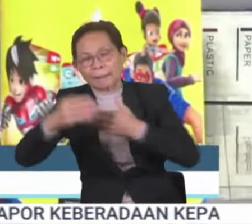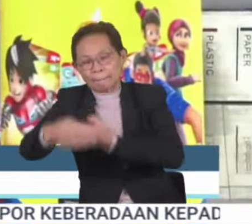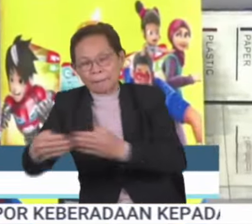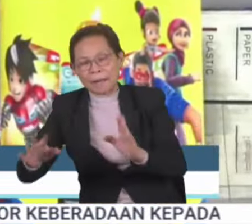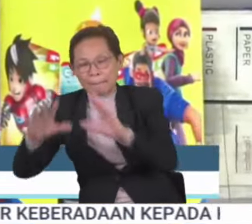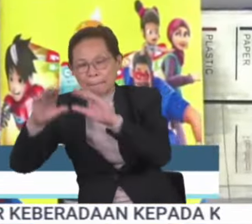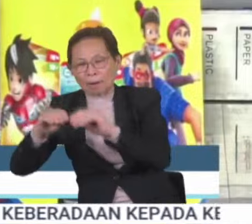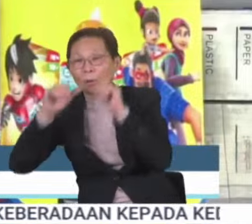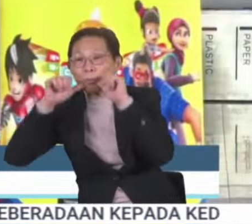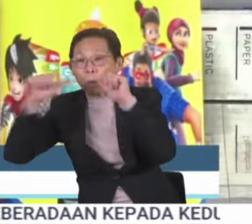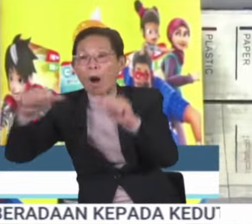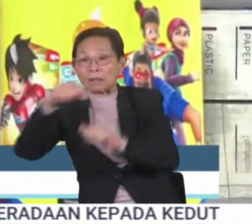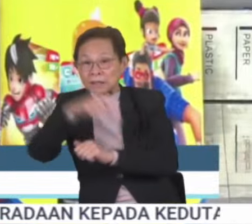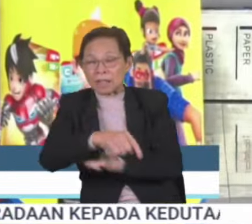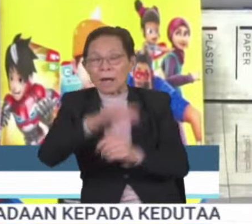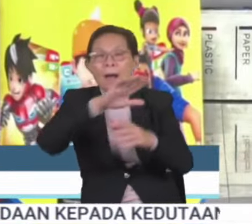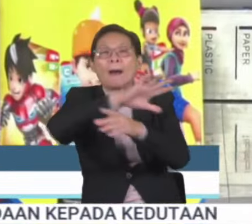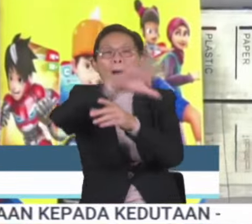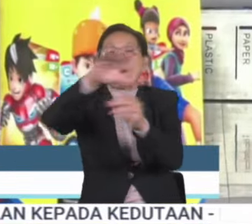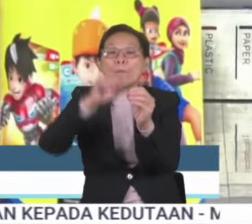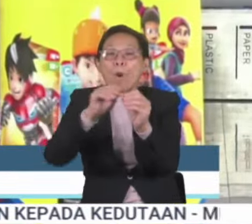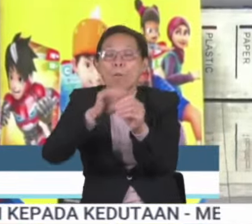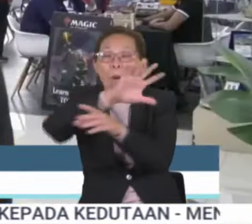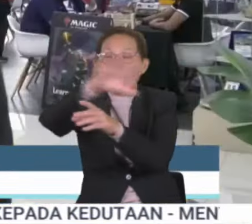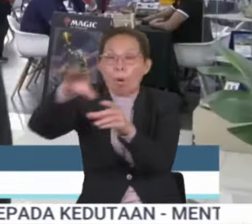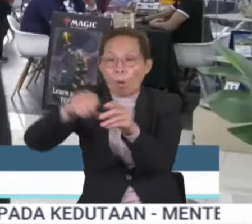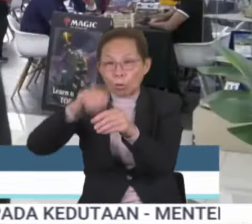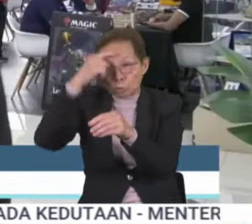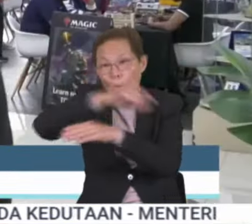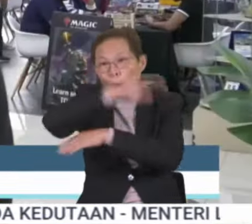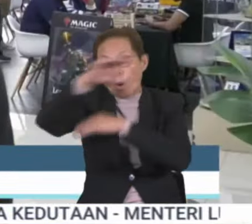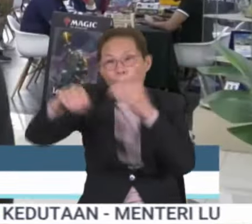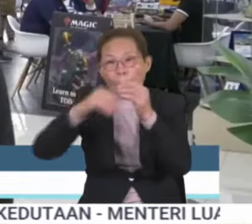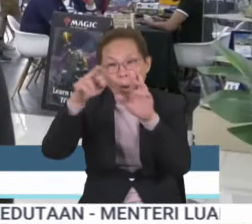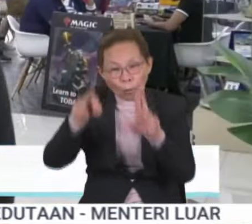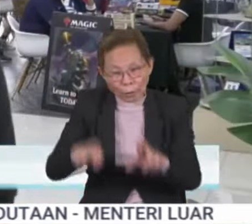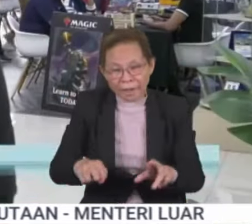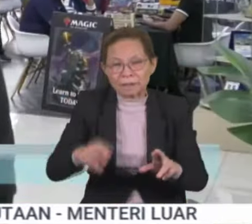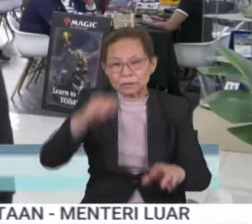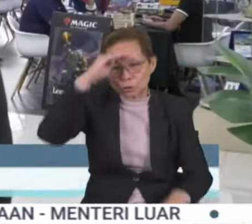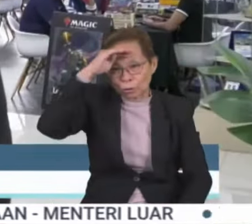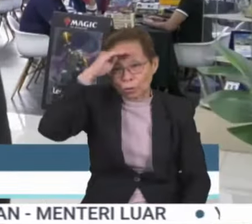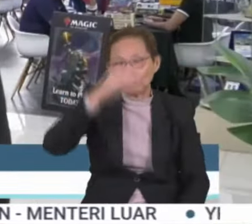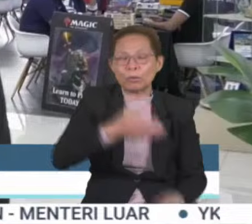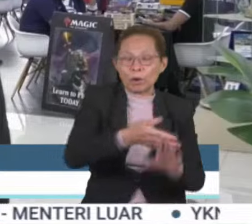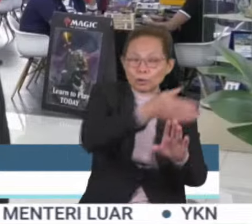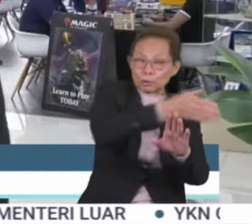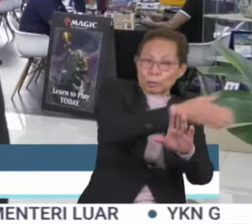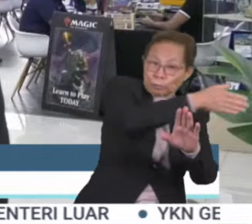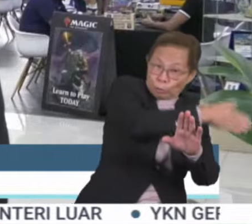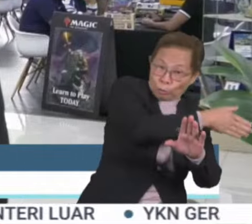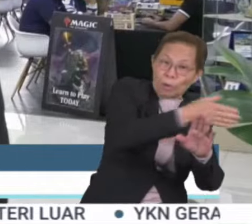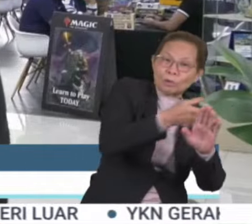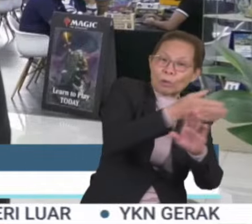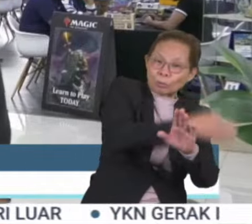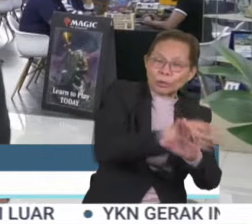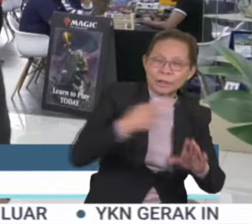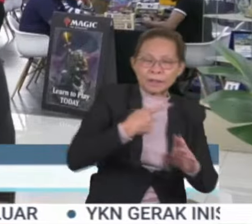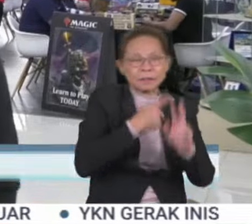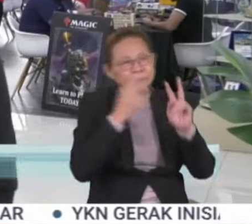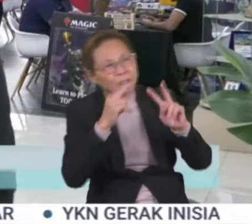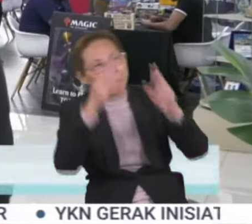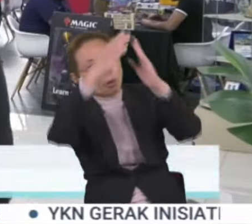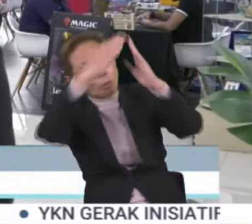mesyuarat awam menjadikannya lebih inklusif untuk seluruh rakyat Johor sebelum kalau kita tengokakaan